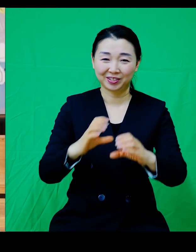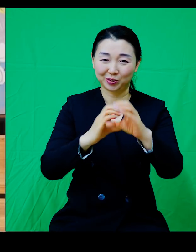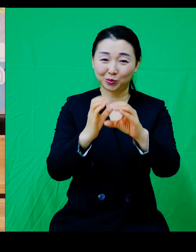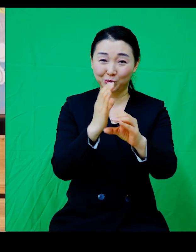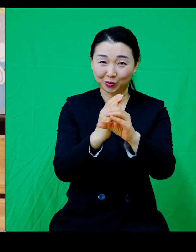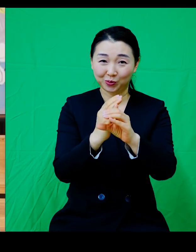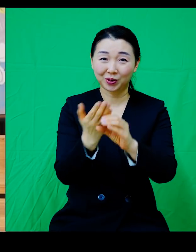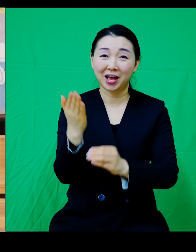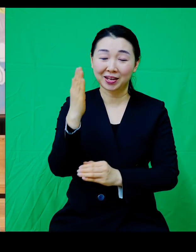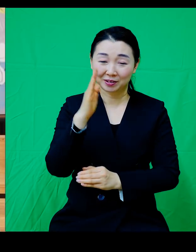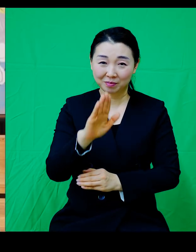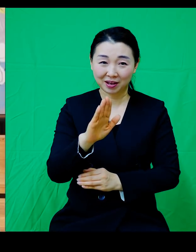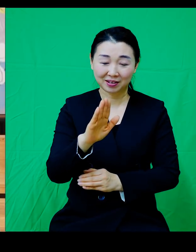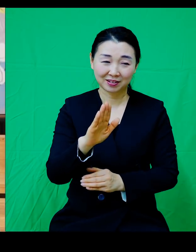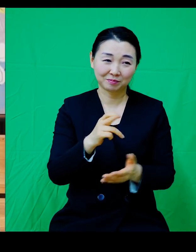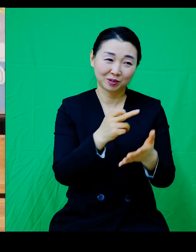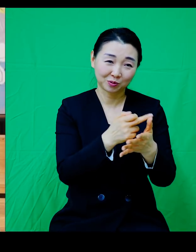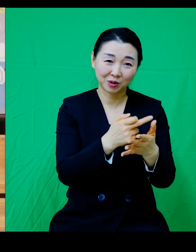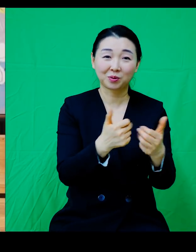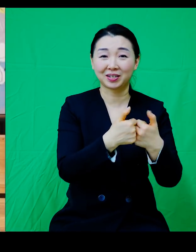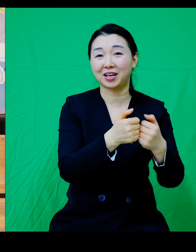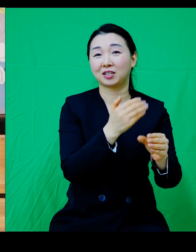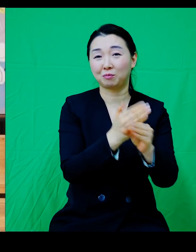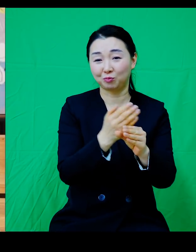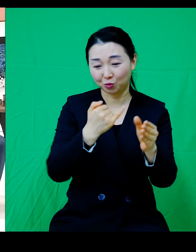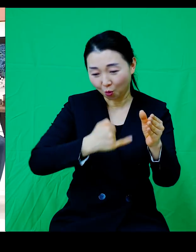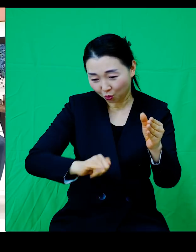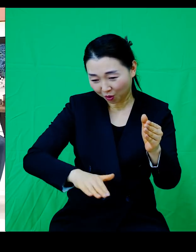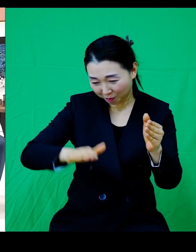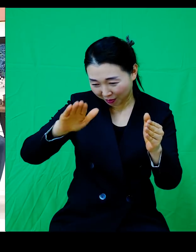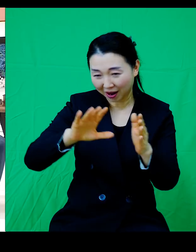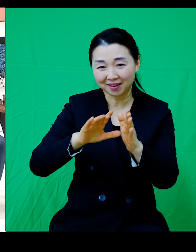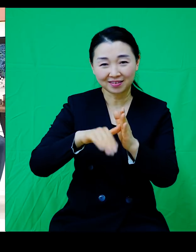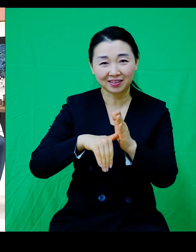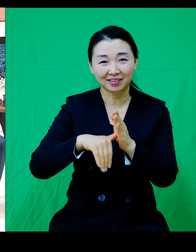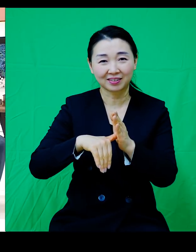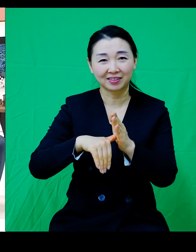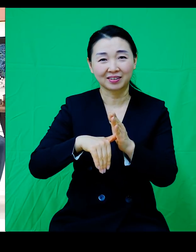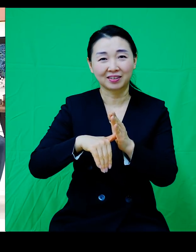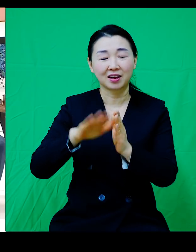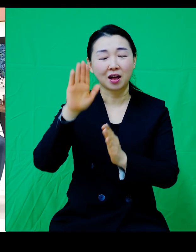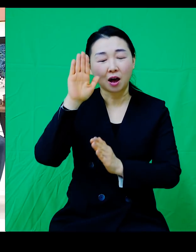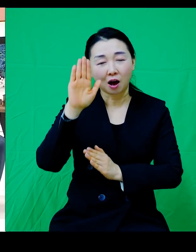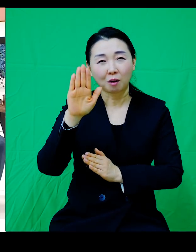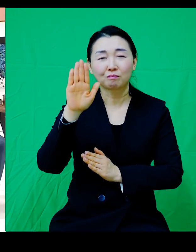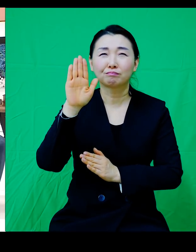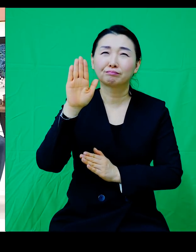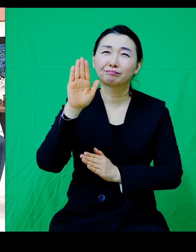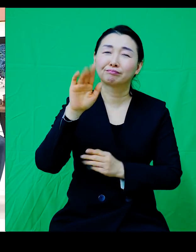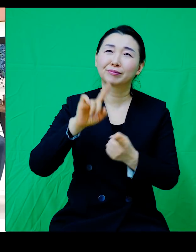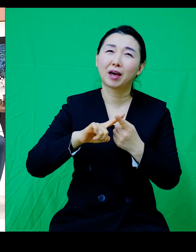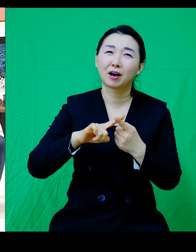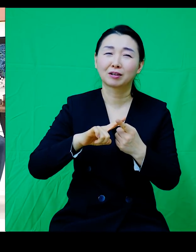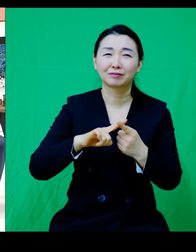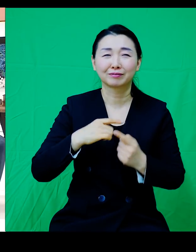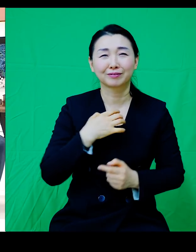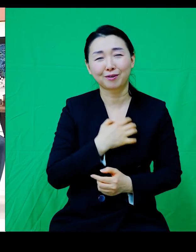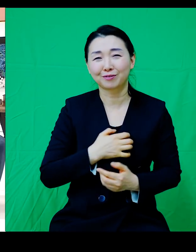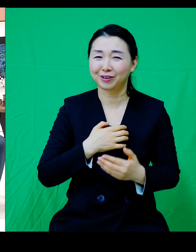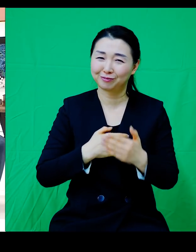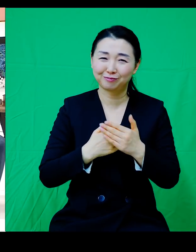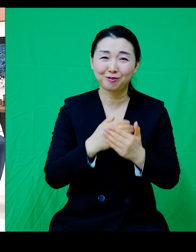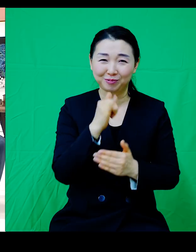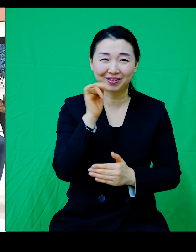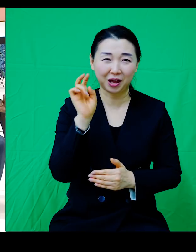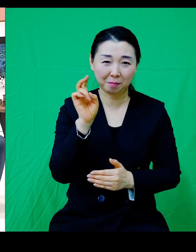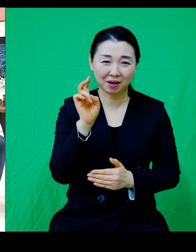소통을 하고 있지만 또 진유하고도 상담을 또 받으시고 또 온유가 점점 자라면서 앞으로도 미래에 대한 또 걱정과 두려움이